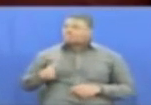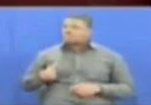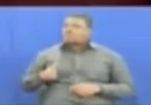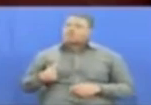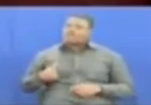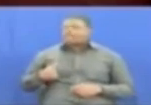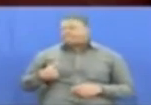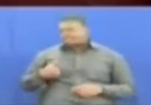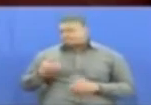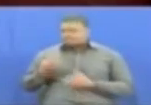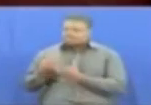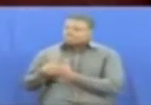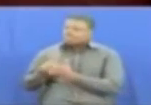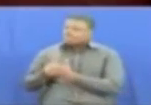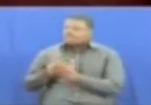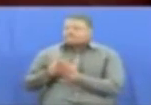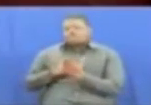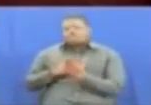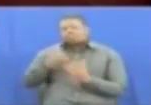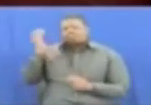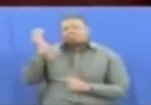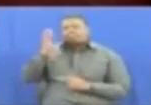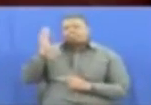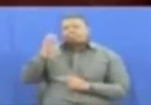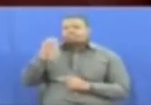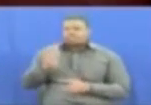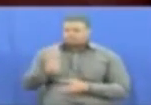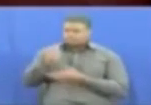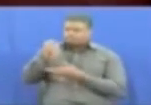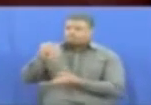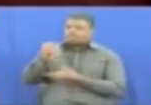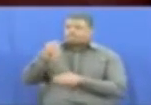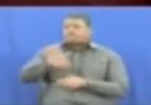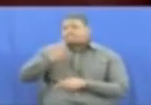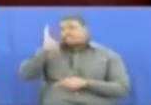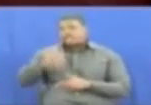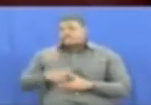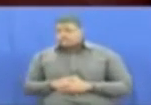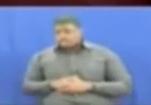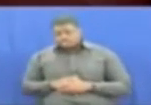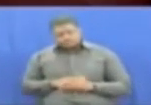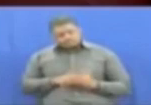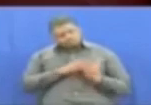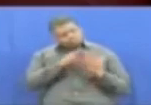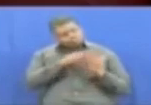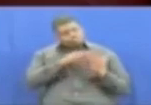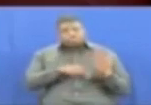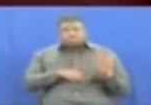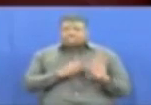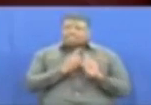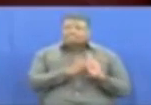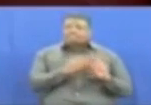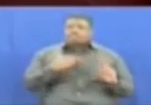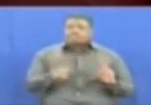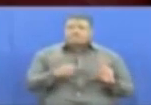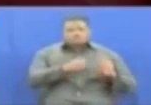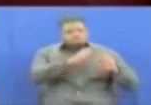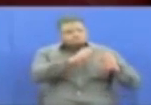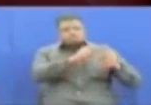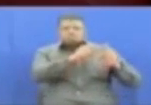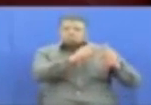bajeti ya serikali. Ndivyo ilivyokuwa. Bajeti ya serikali kishasomwa, zinafuata sasa wizara kwa